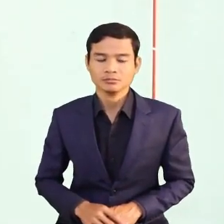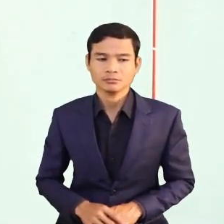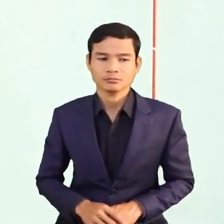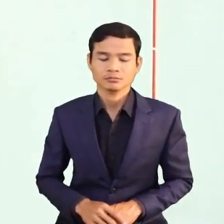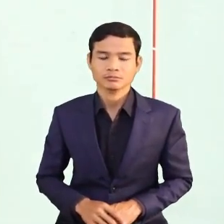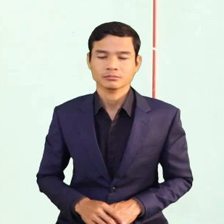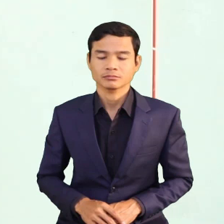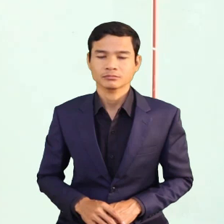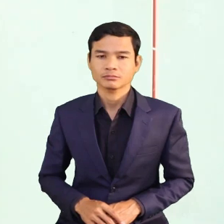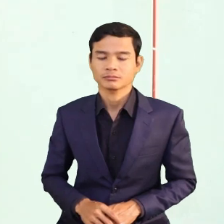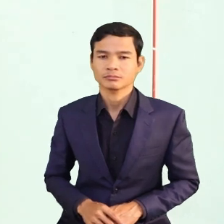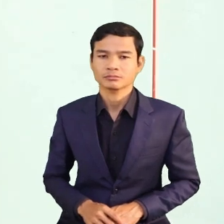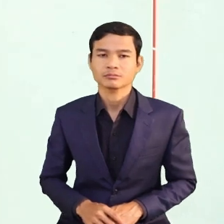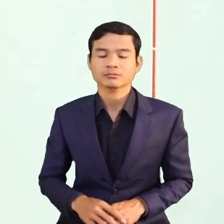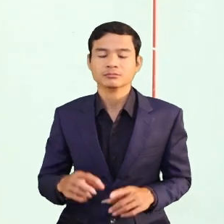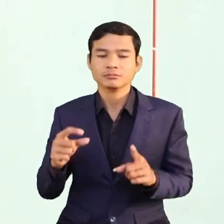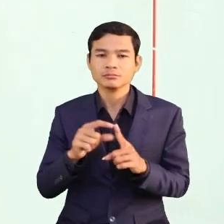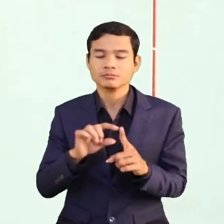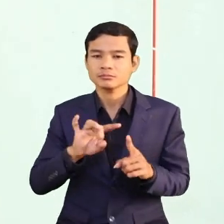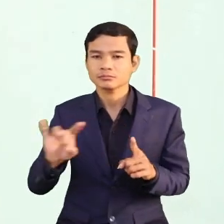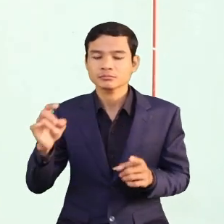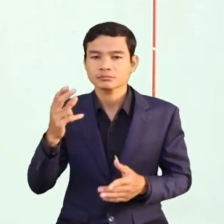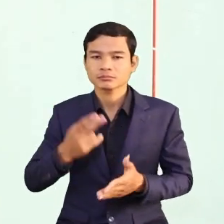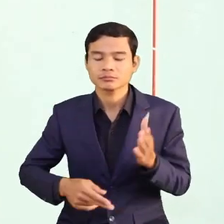ก่อนเมื่อเมียเชียงไว้